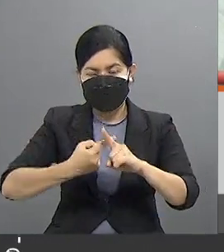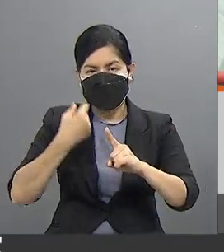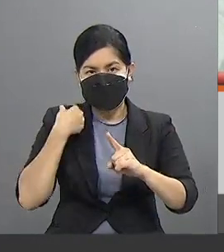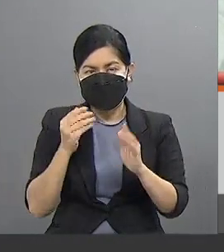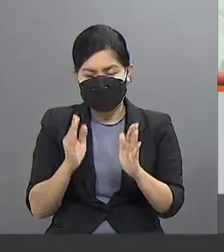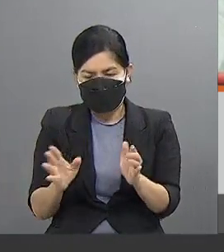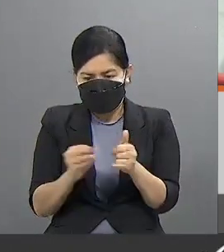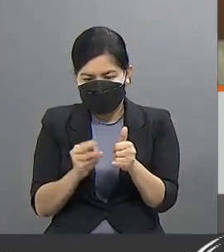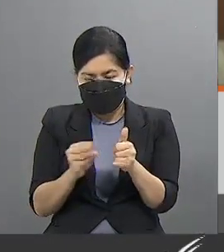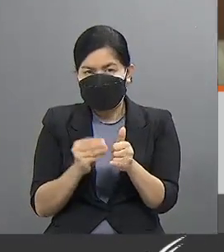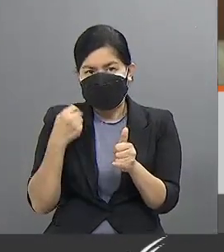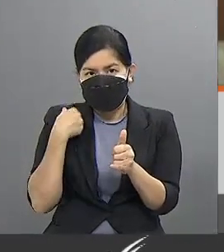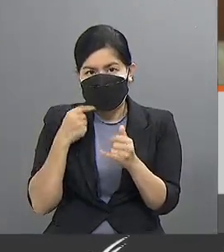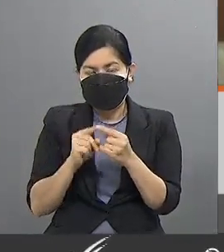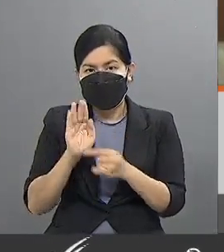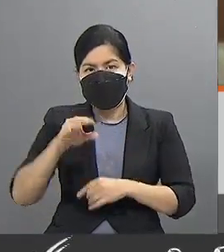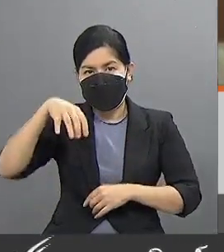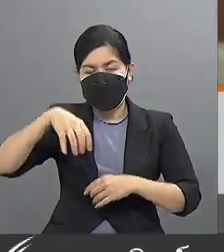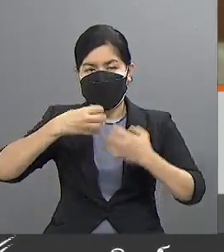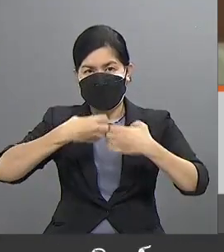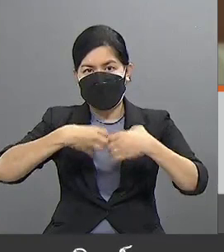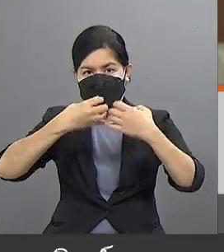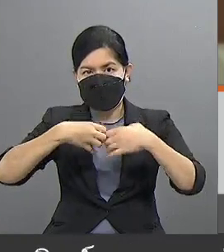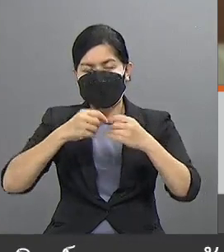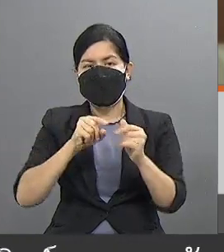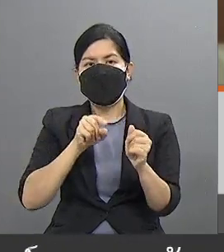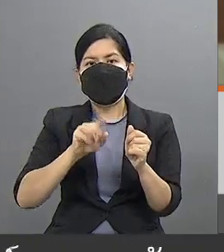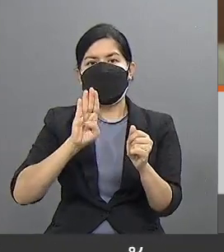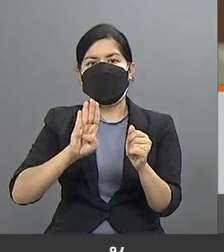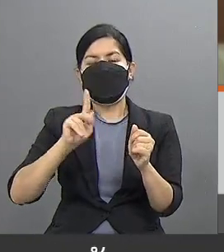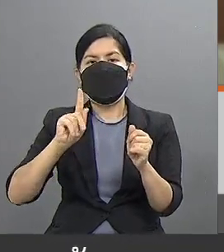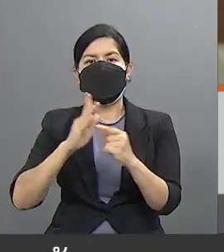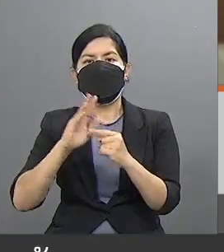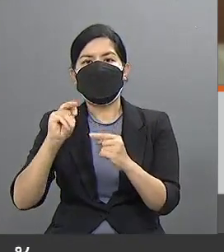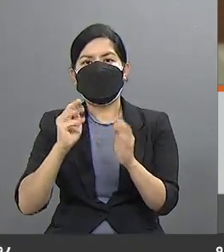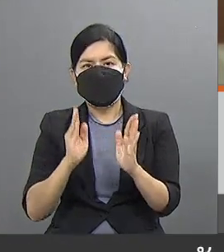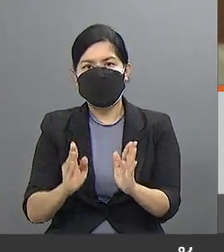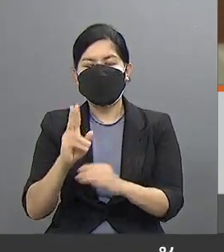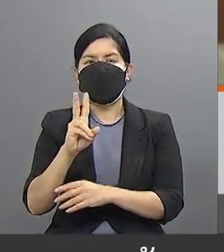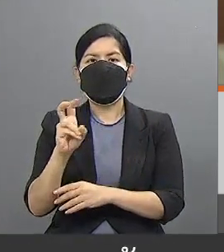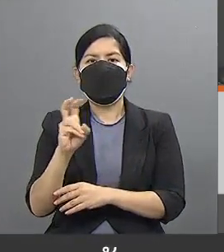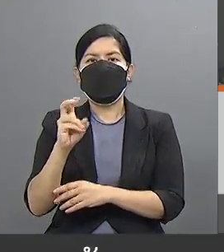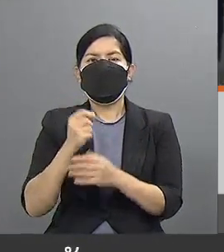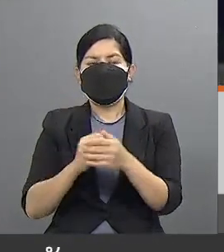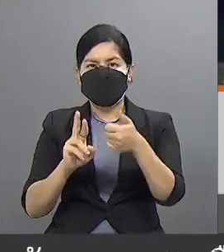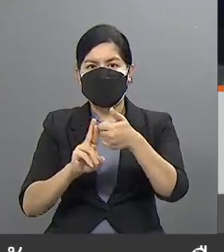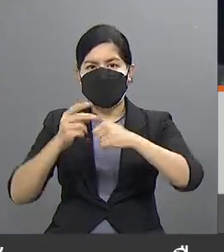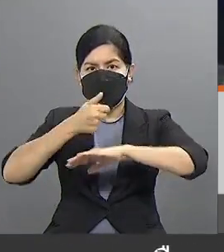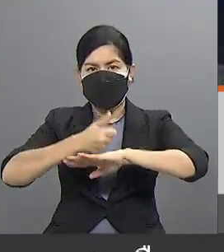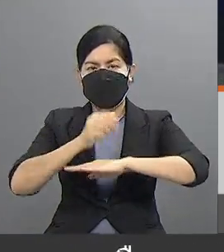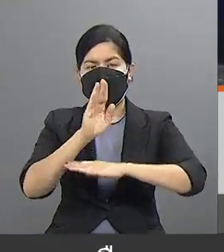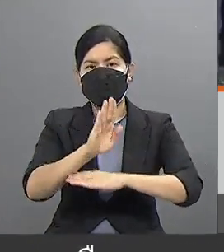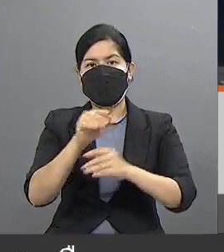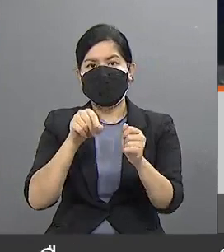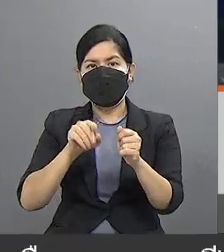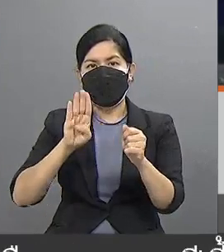จากโรงงานไม้แปรรูปในอำเภอบางขันกว่า200คนโดยรองผู้อำนวยการโรงพยาบาลบางขันระบุว่าโรง